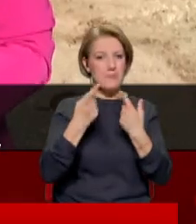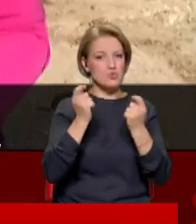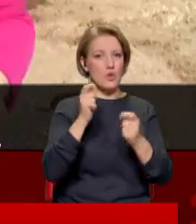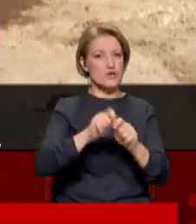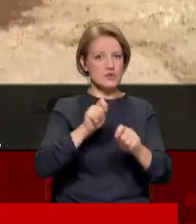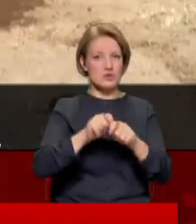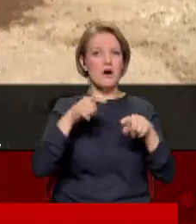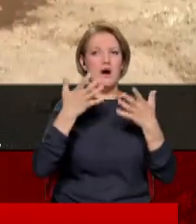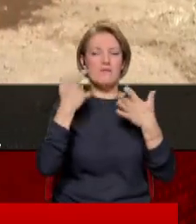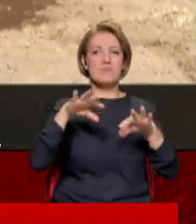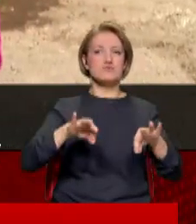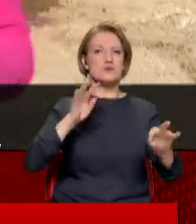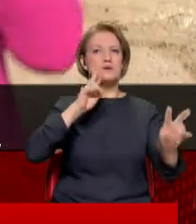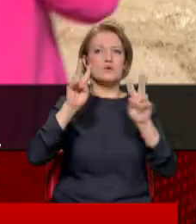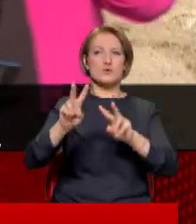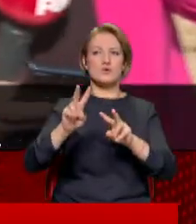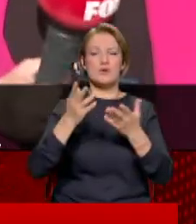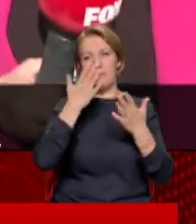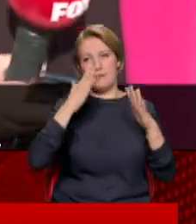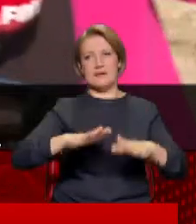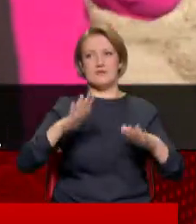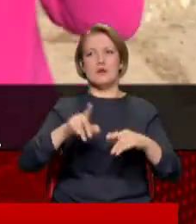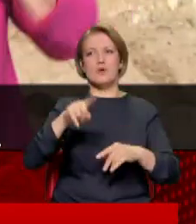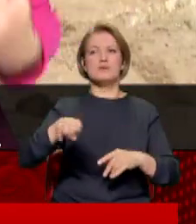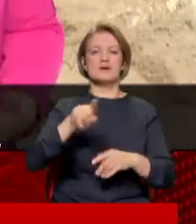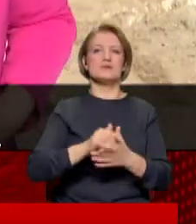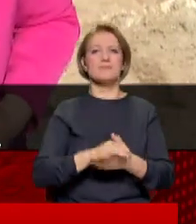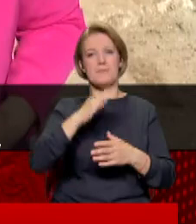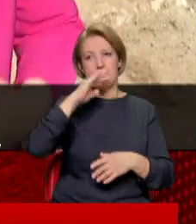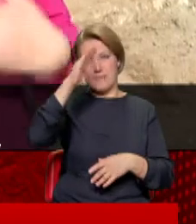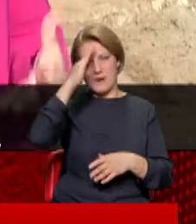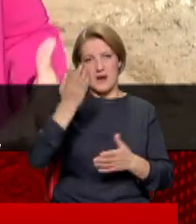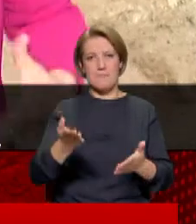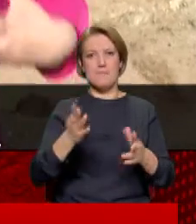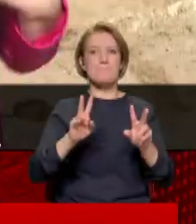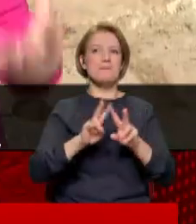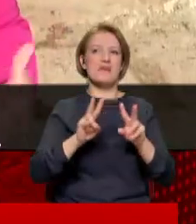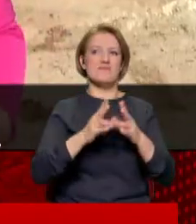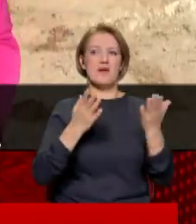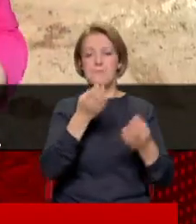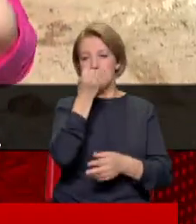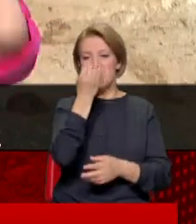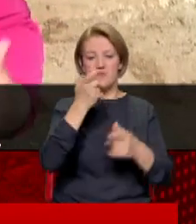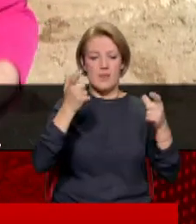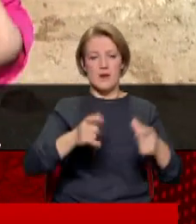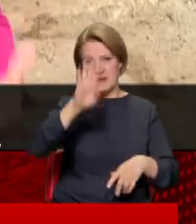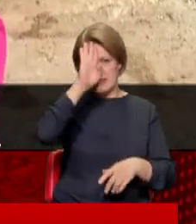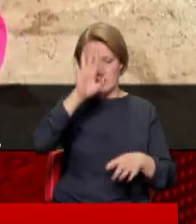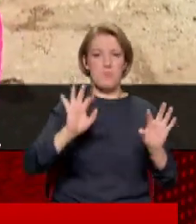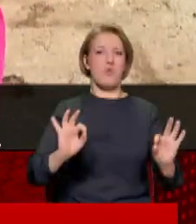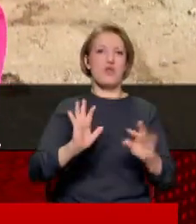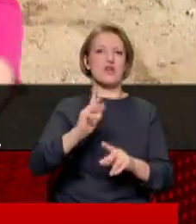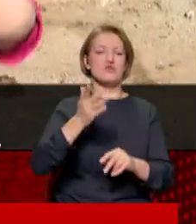Hayvanların da burada görüyorsunuz işte bekliyorlar onlar da. Evet. Bayram, Merve, Bahçeli Evler'de İstanbul'da